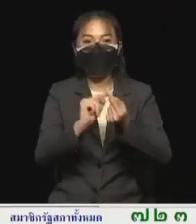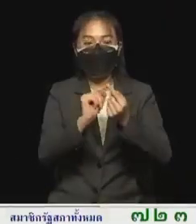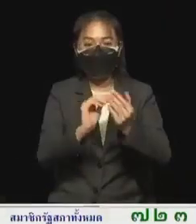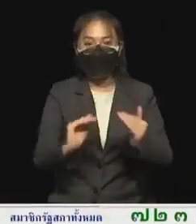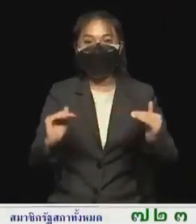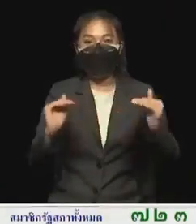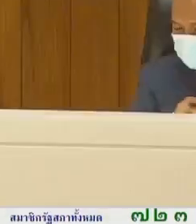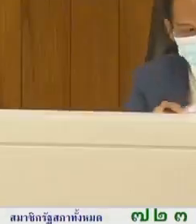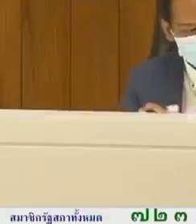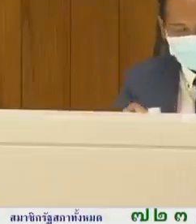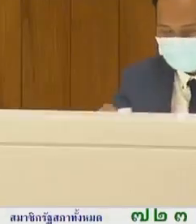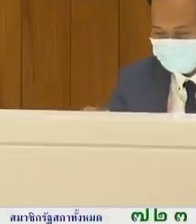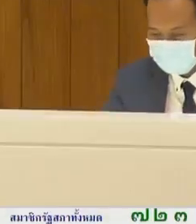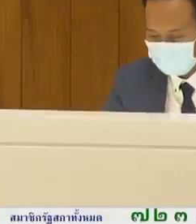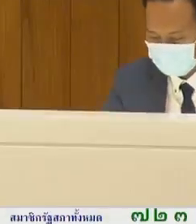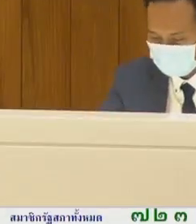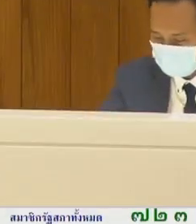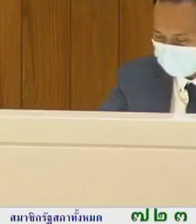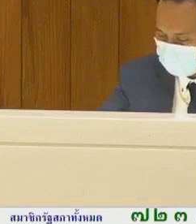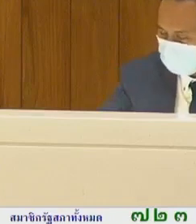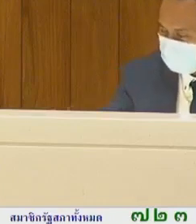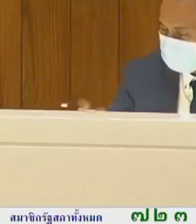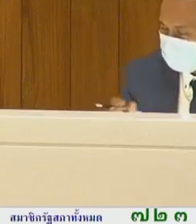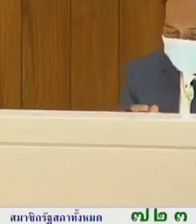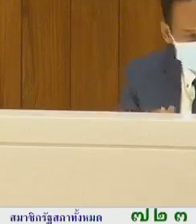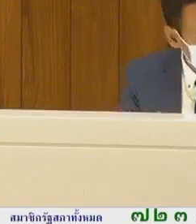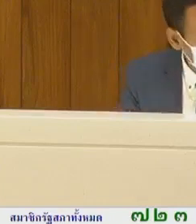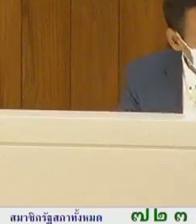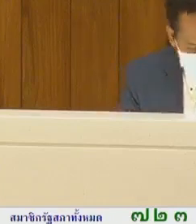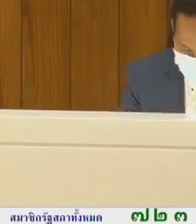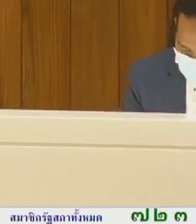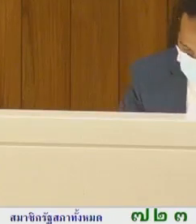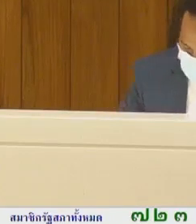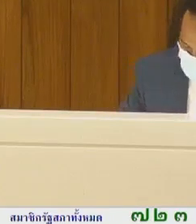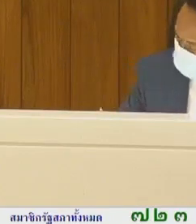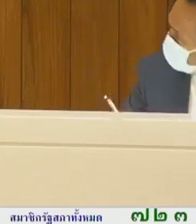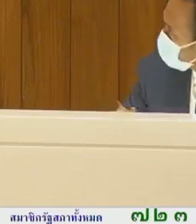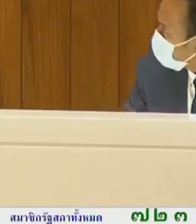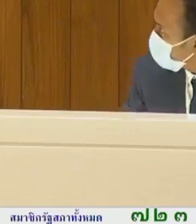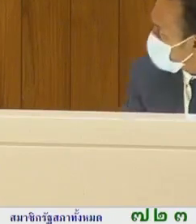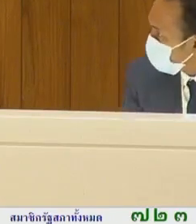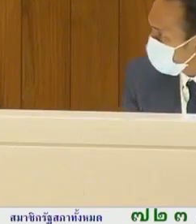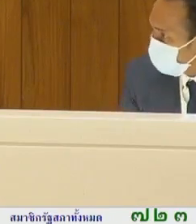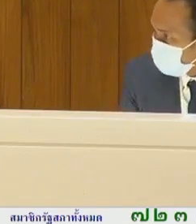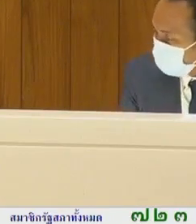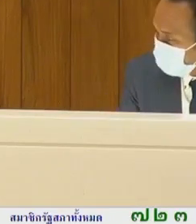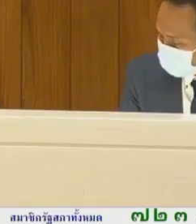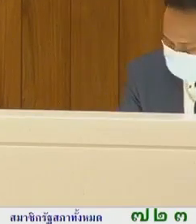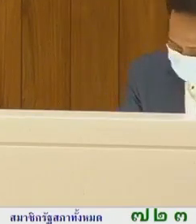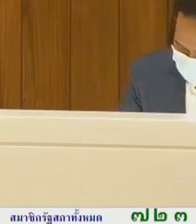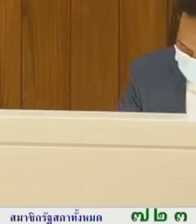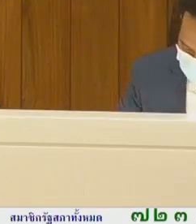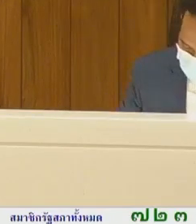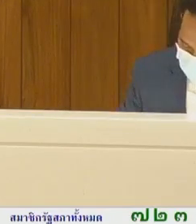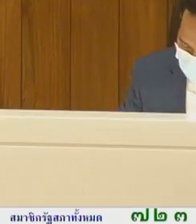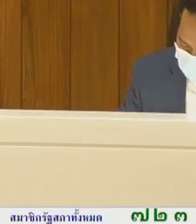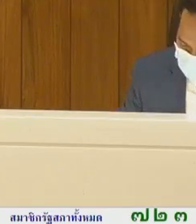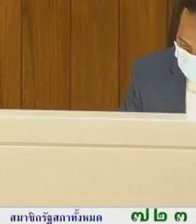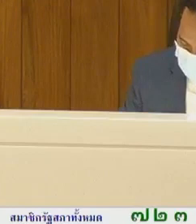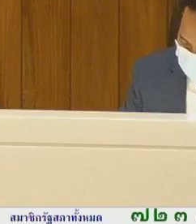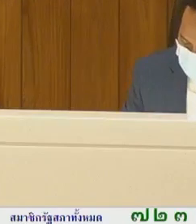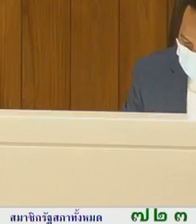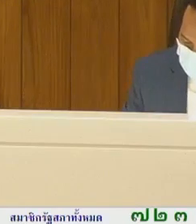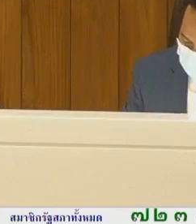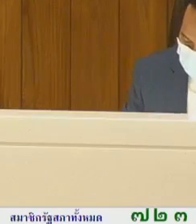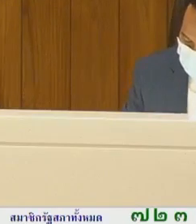ชื่อหนึ่งแสนสามหมื่น 5,000247รายชื่อที่เข้าชื่อร่วมกันในการเสนอร่างมูลแก้ไขเพิ่มเติมครั้งนี้ครับปี